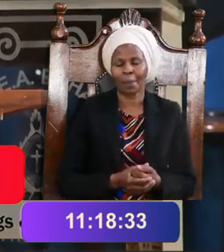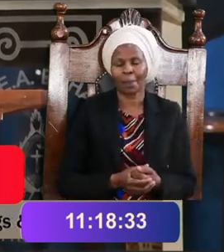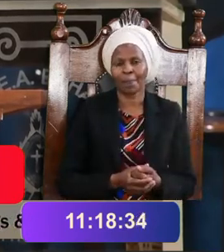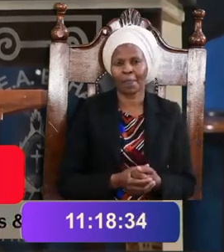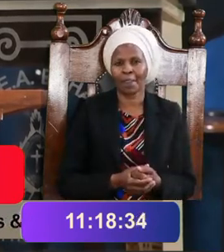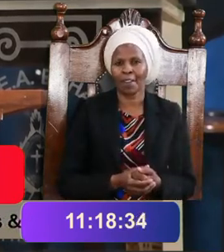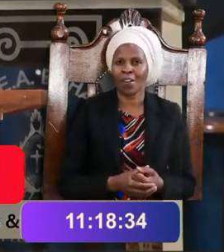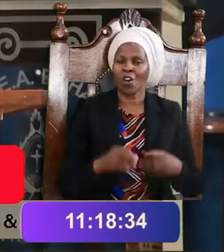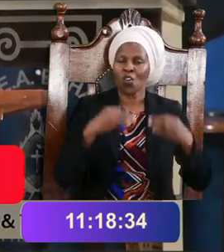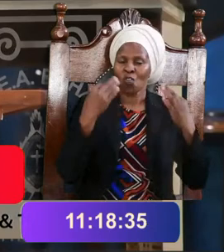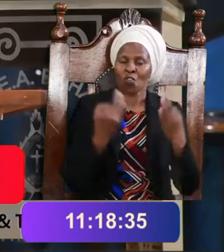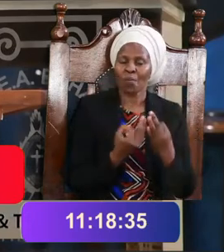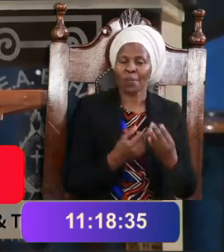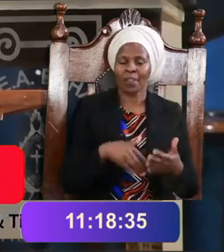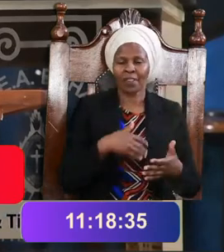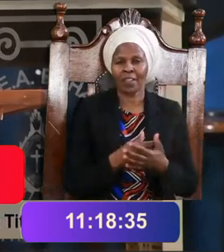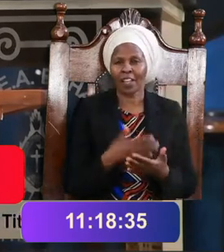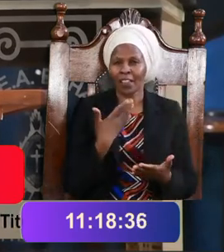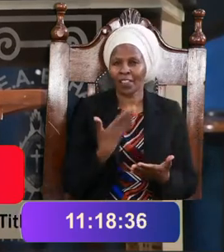Kuna familia pia inashukuru.